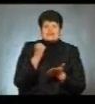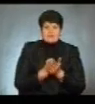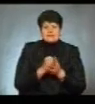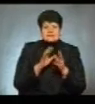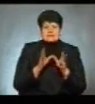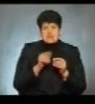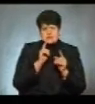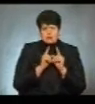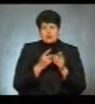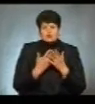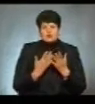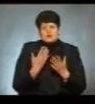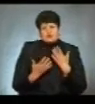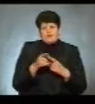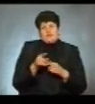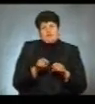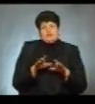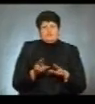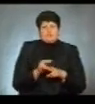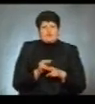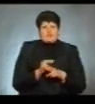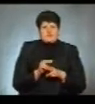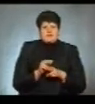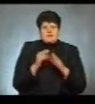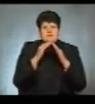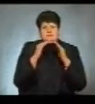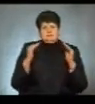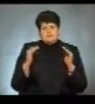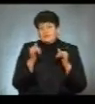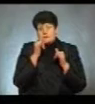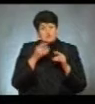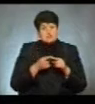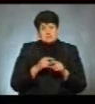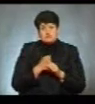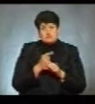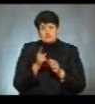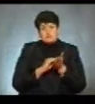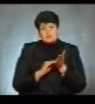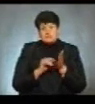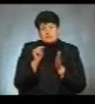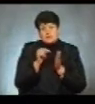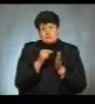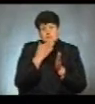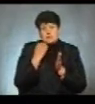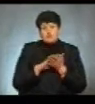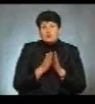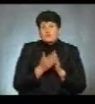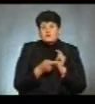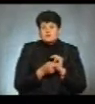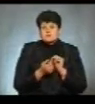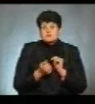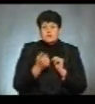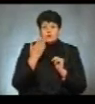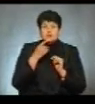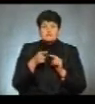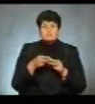зборах. Якщо ви хочете, щоб вас, наприклад, поремонтували повністю покрівлю, ви не зможете це зробити, якщо це не буде прописано в договорі. Тобто, коли